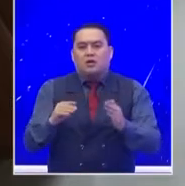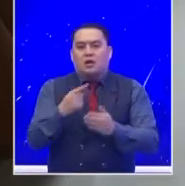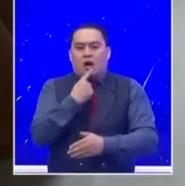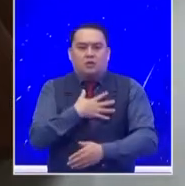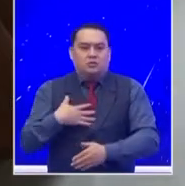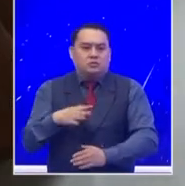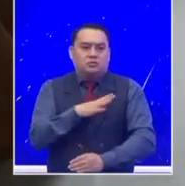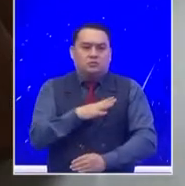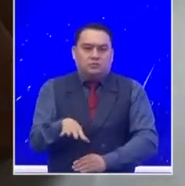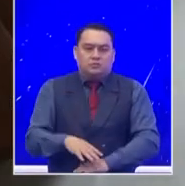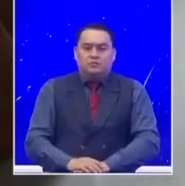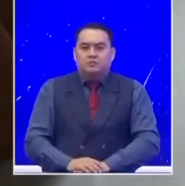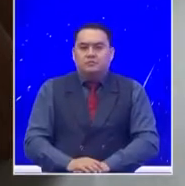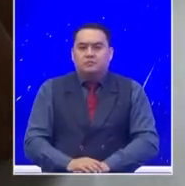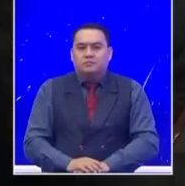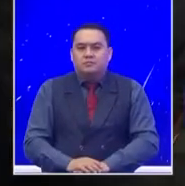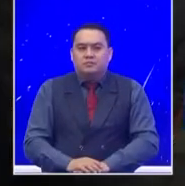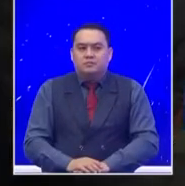рассказывает глава семейства.